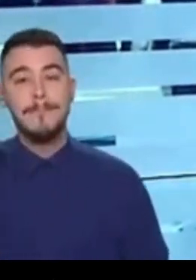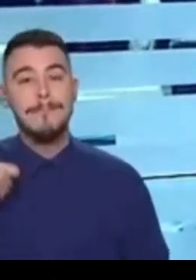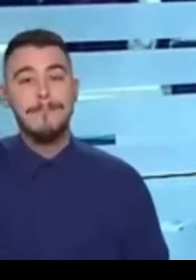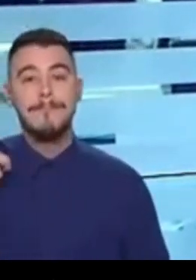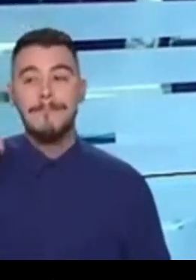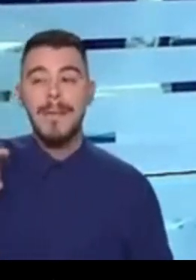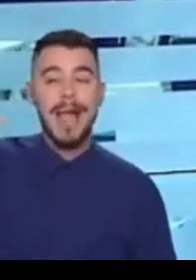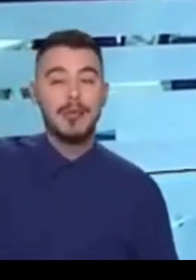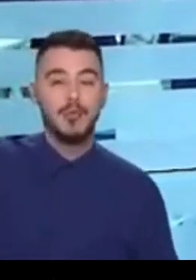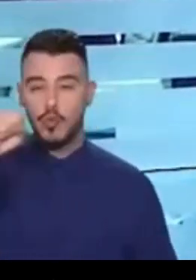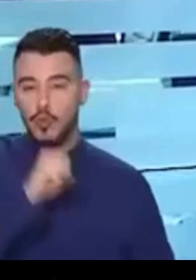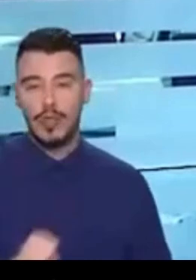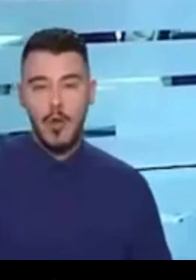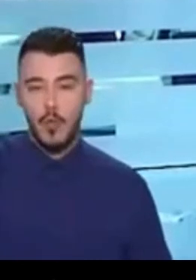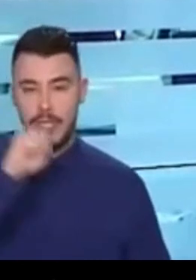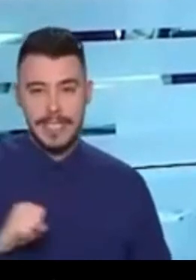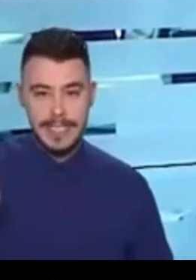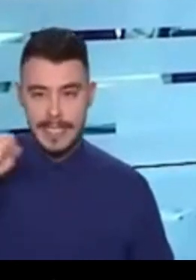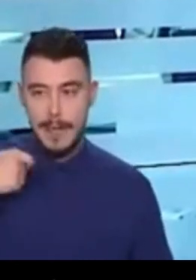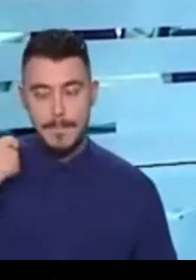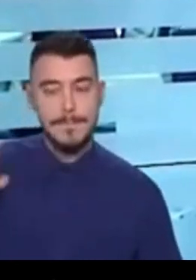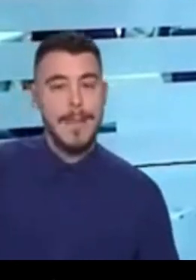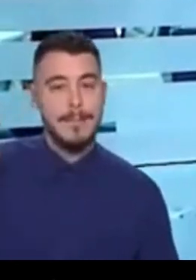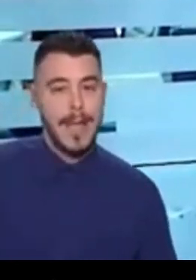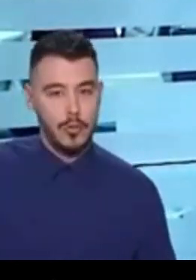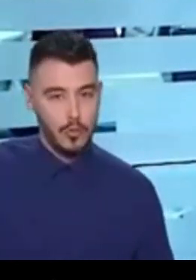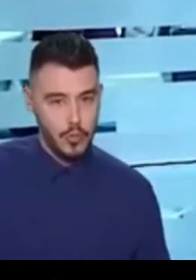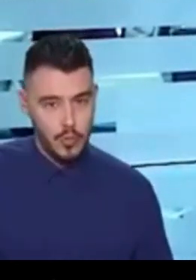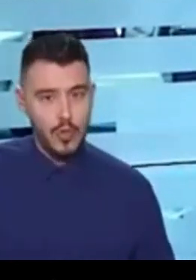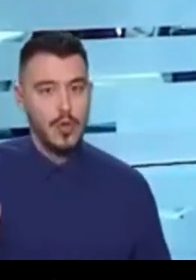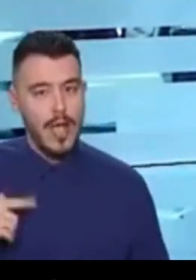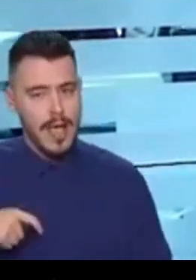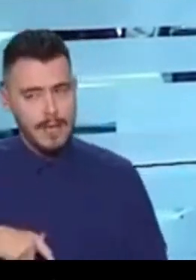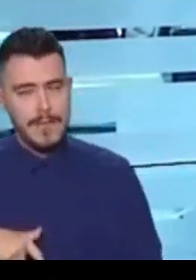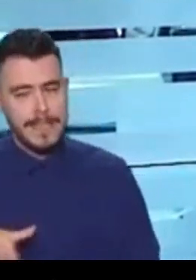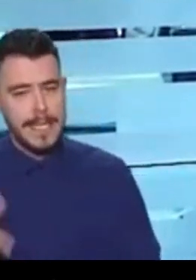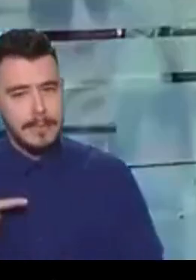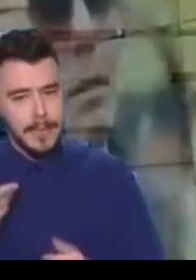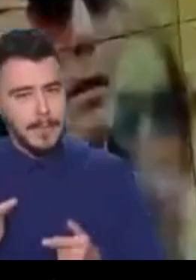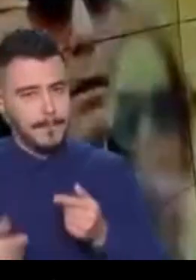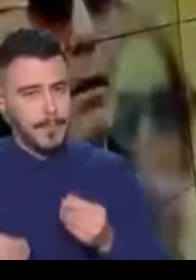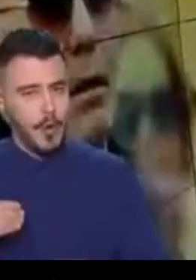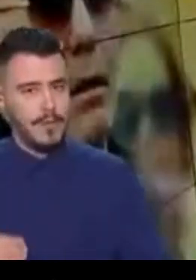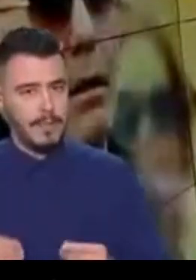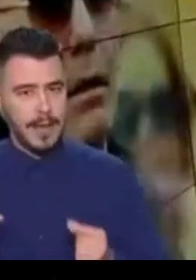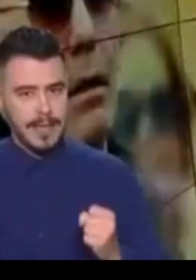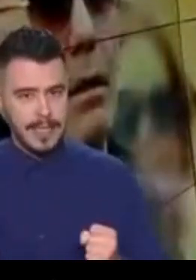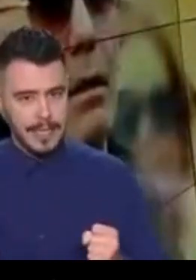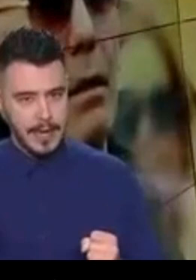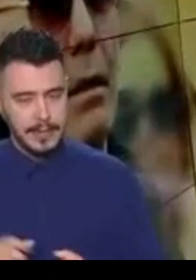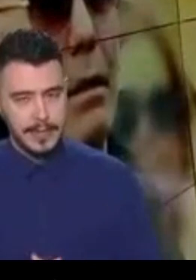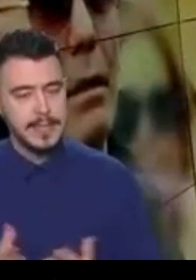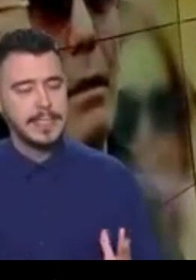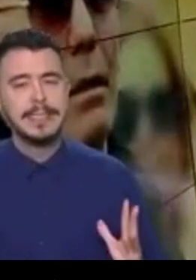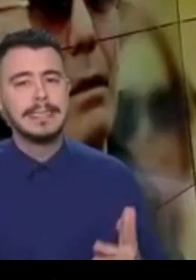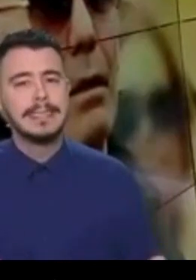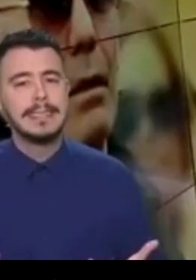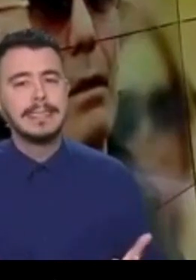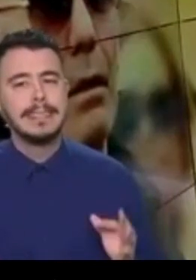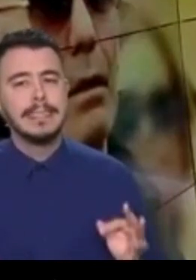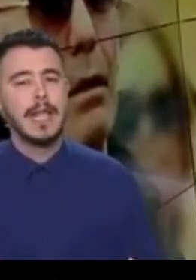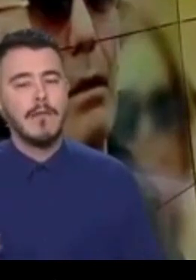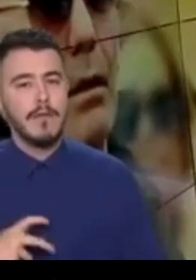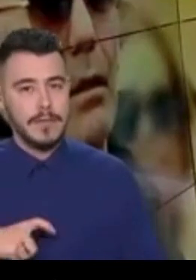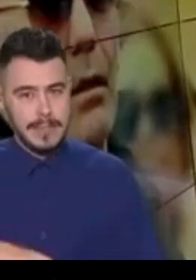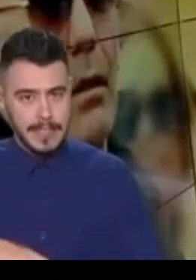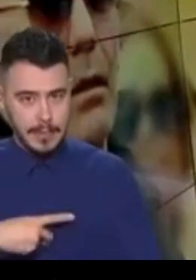του Στέλιου Ρόκου, η γυναίκα αφού κίδεψε το γιο της, τον Νίκο, βρίσκεται τώρα στο